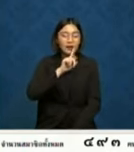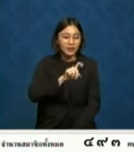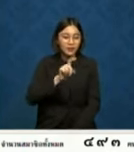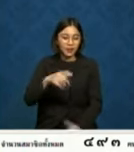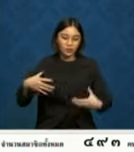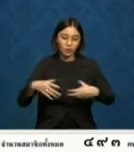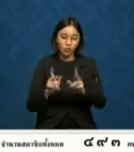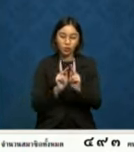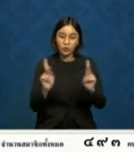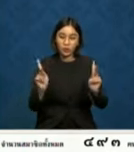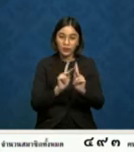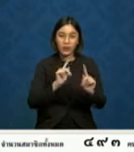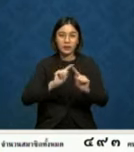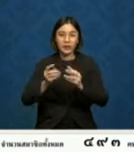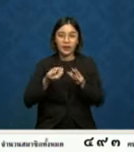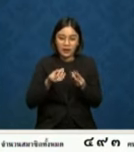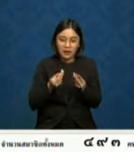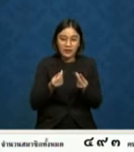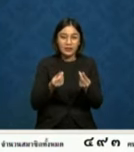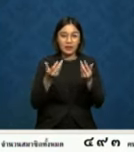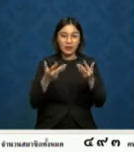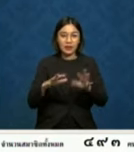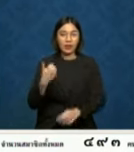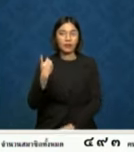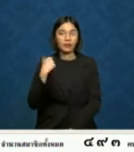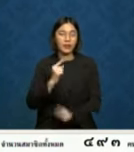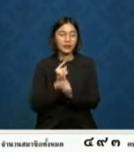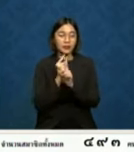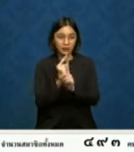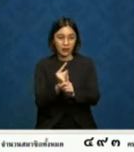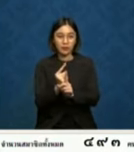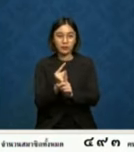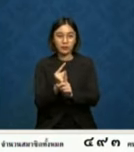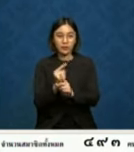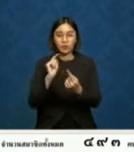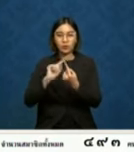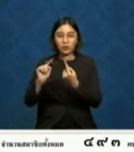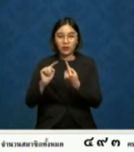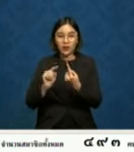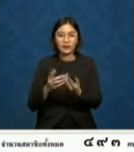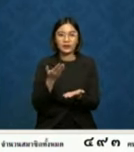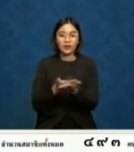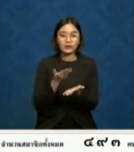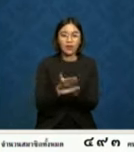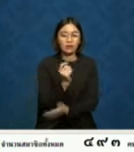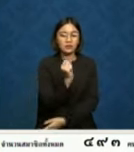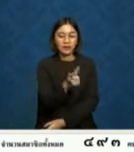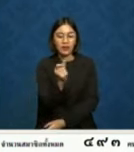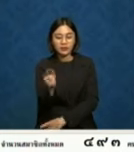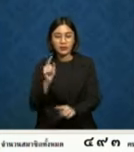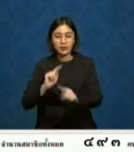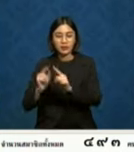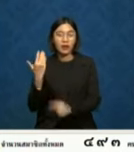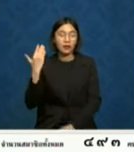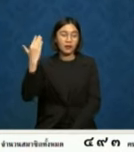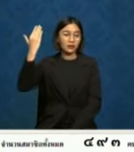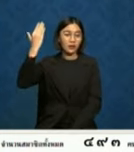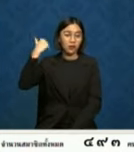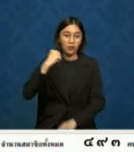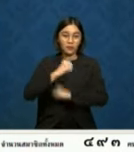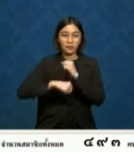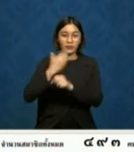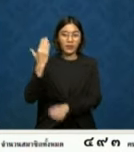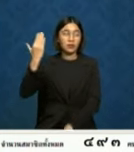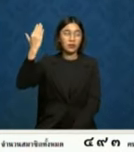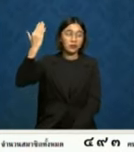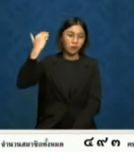ในชั้นกรรมาธิการอย่างละเอียดนะครับแล้วก็มีการติดตามในเรื่องของการใช้เม็ดเงินว่าในครั้งก่อนในปีก่อน